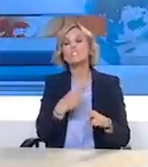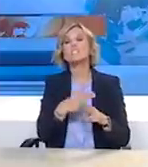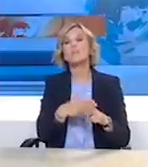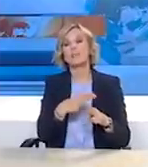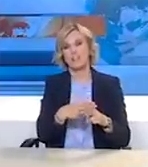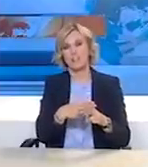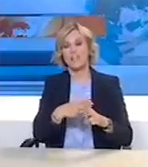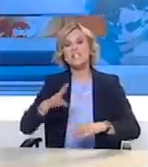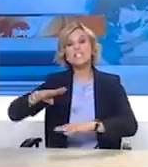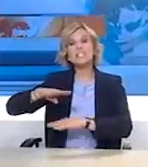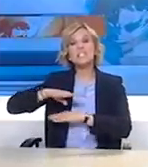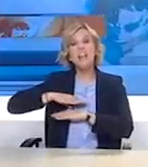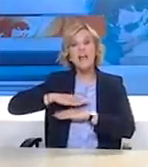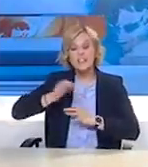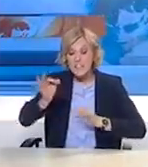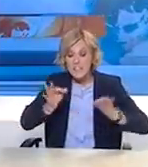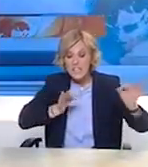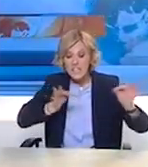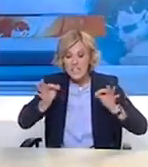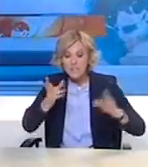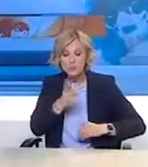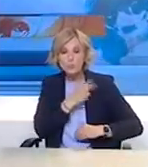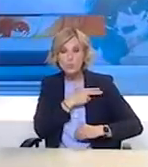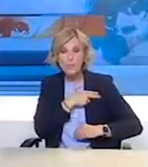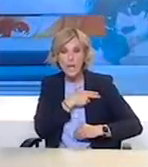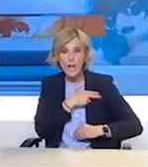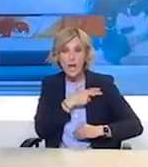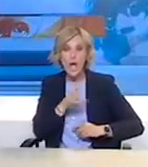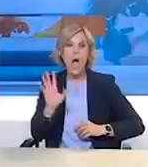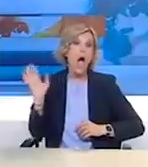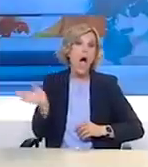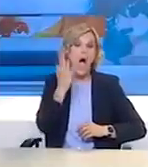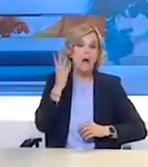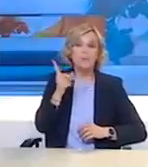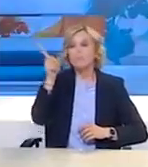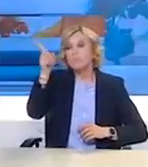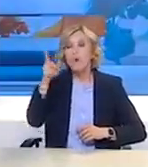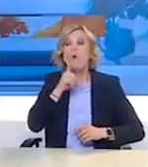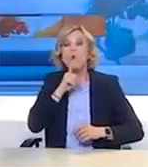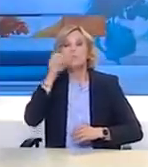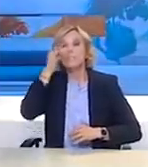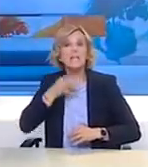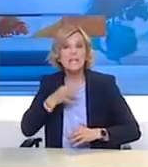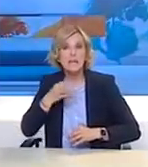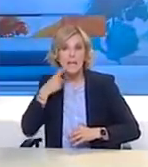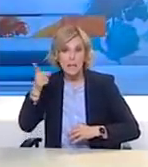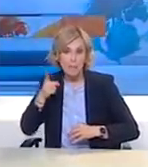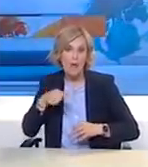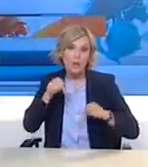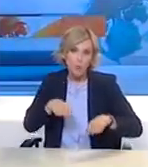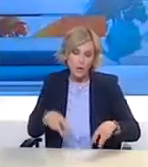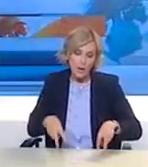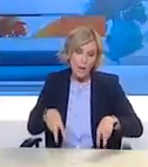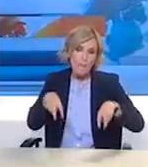πιο σημαντική στρατηγική, και για όταν κάποια χώρα σηκώσει τα μέτρα, όπως αναφέρεται η δημοσιογράφος. Άρα είναι